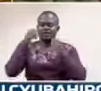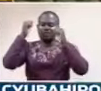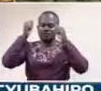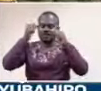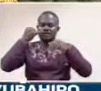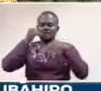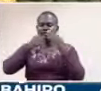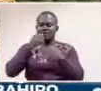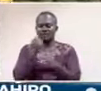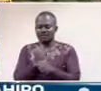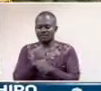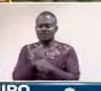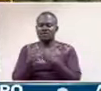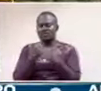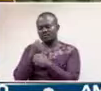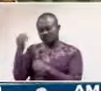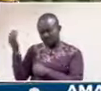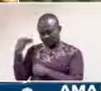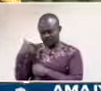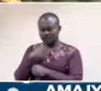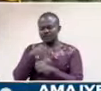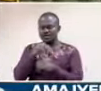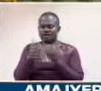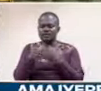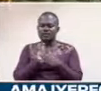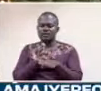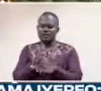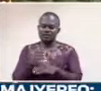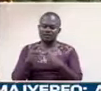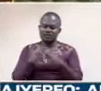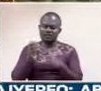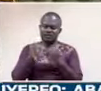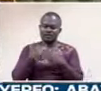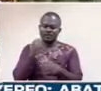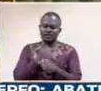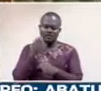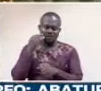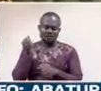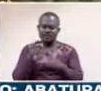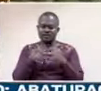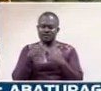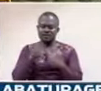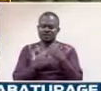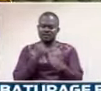niyo yaba yarakoze umwaka ushize akagira wenda tuvuga amanota 70, wakoze mu kwezi kwa 7 umwaka akagira amanota